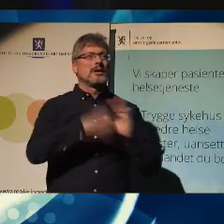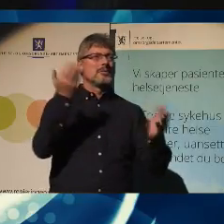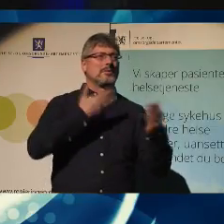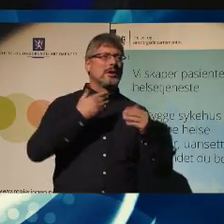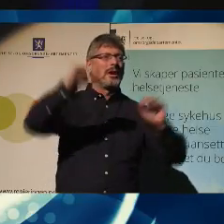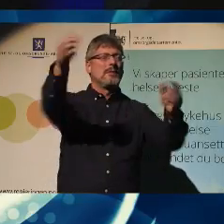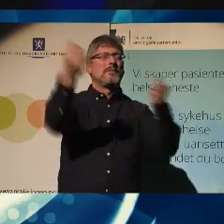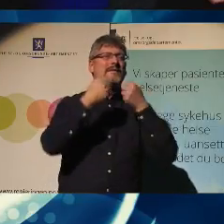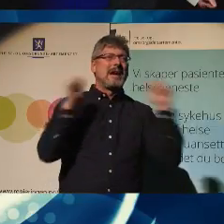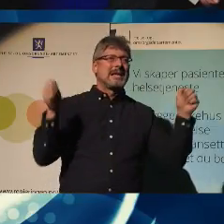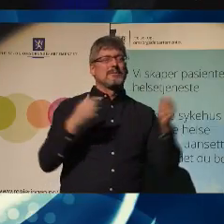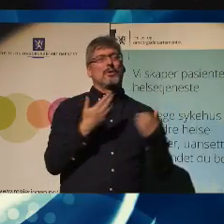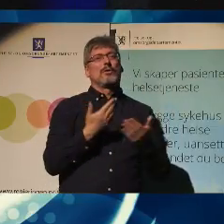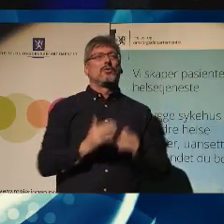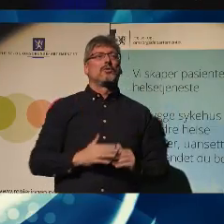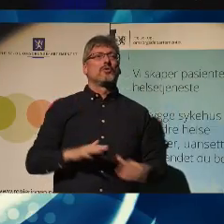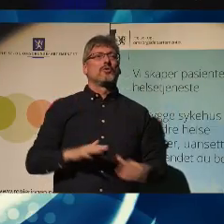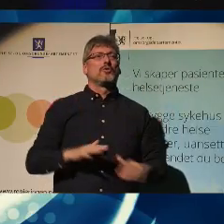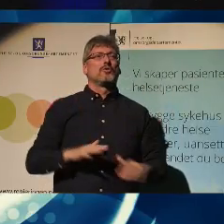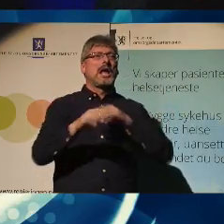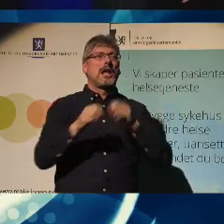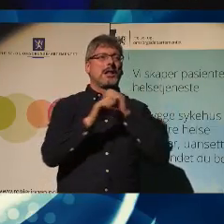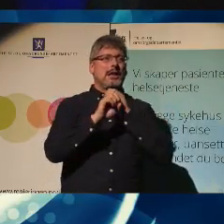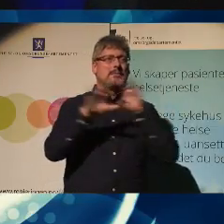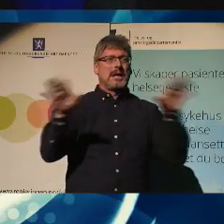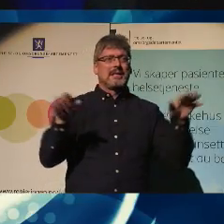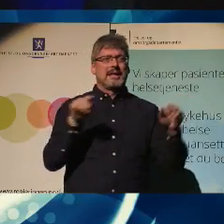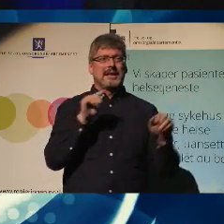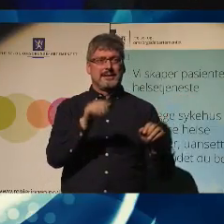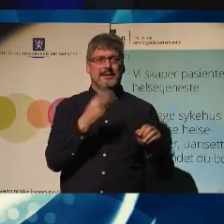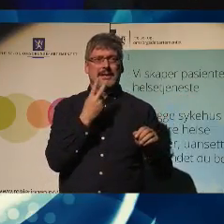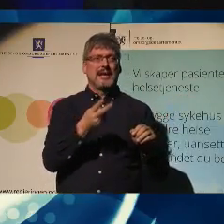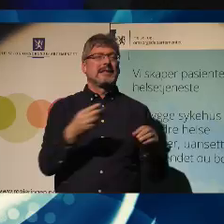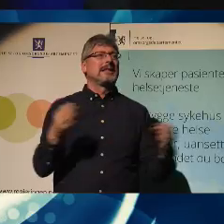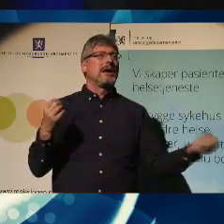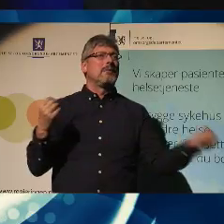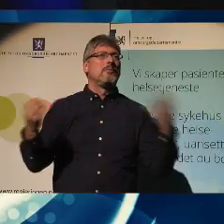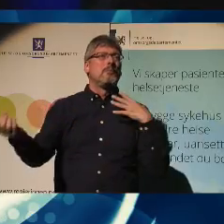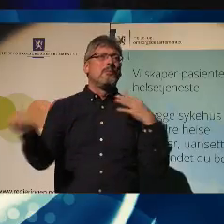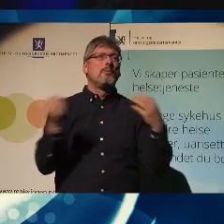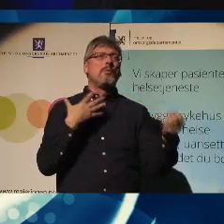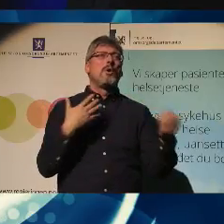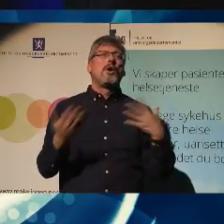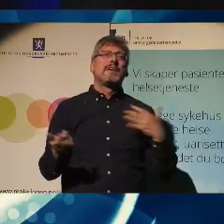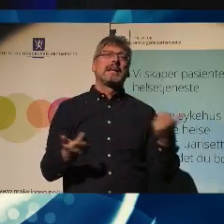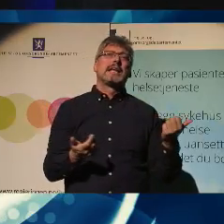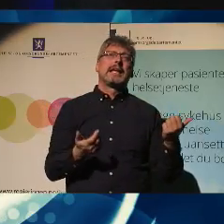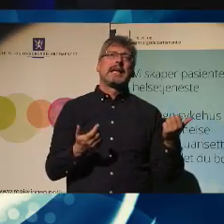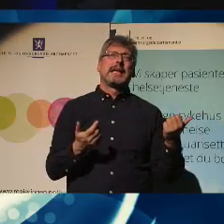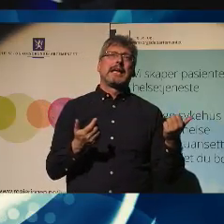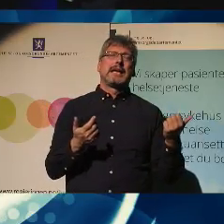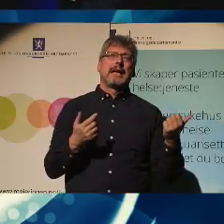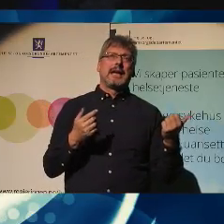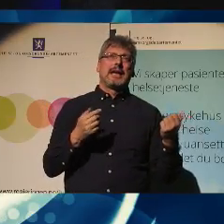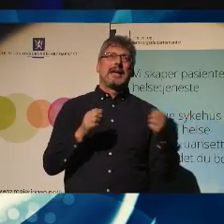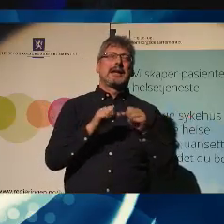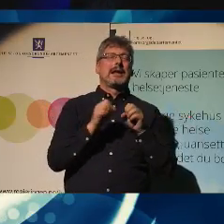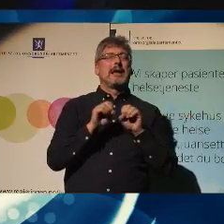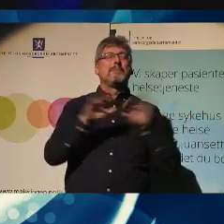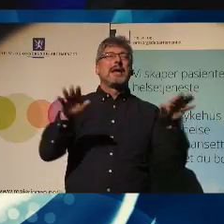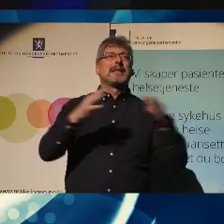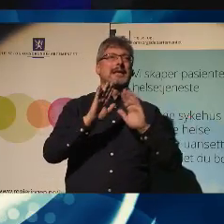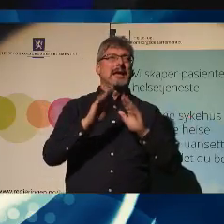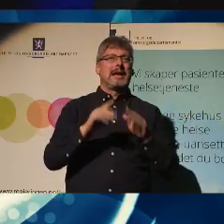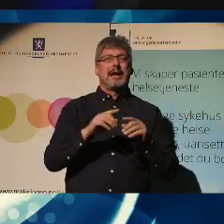sosiale medier er jo kanskje en sånn. Vi ser hvordan det påvirker mediebildet, endringene. Redaktøren i Aftenposten, som har